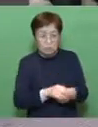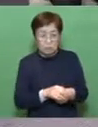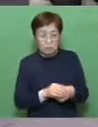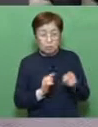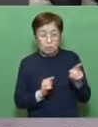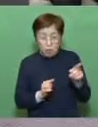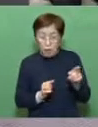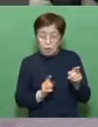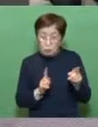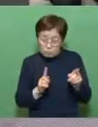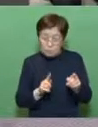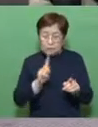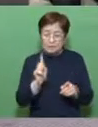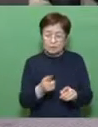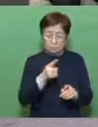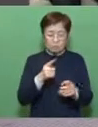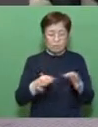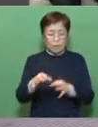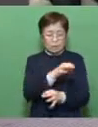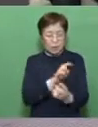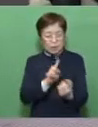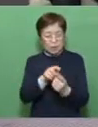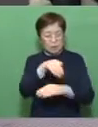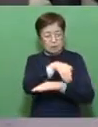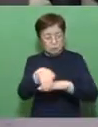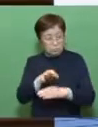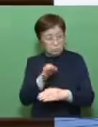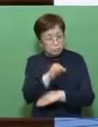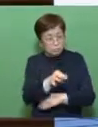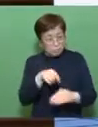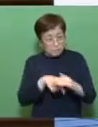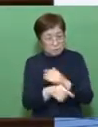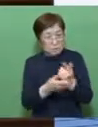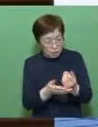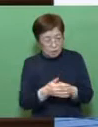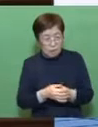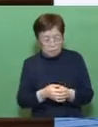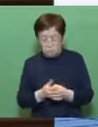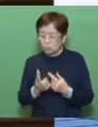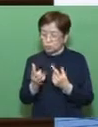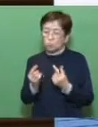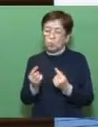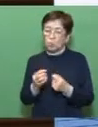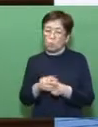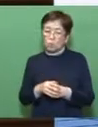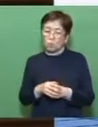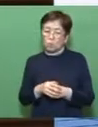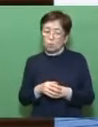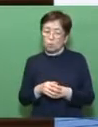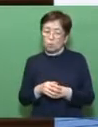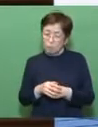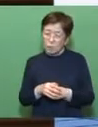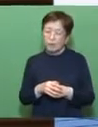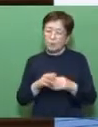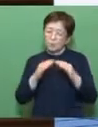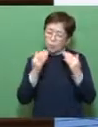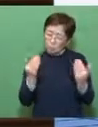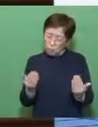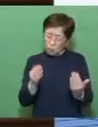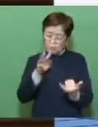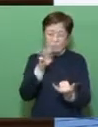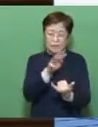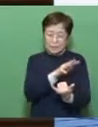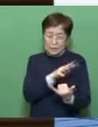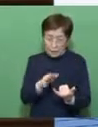緊急経済対策と考えていいわけですかそうですね大部分はどちらかというとこの災害とか